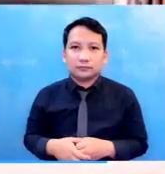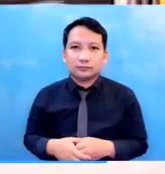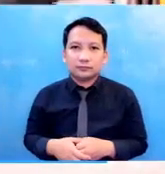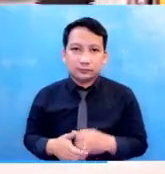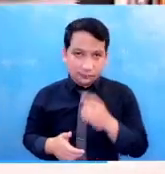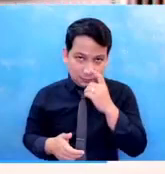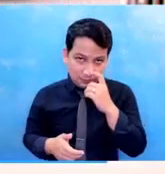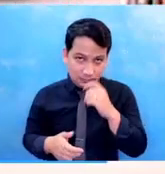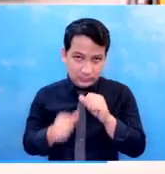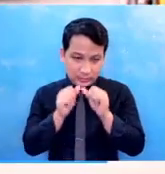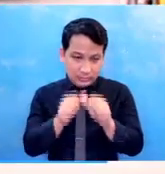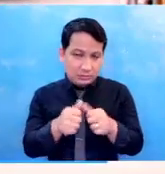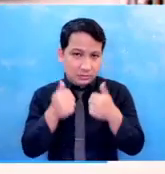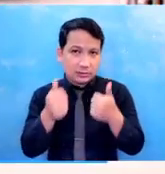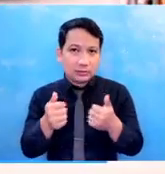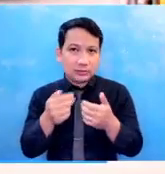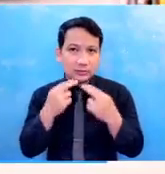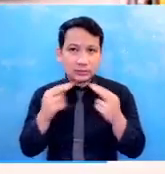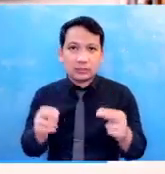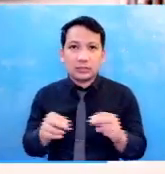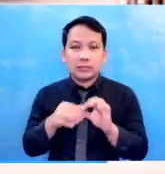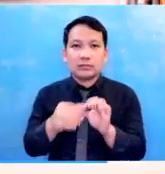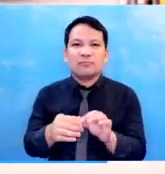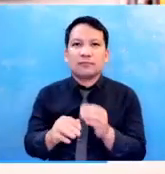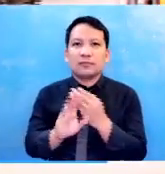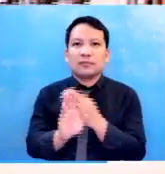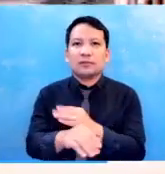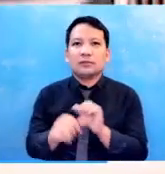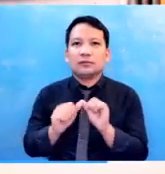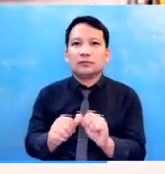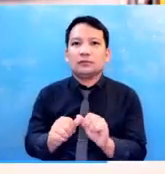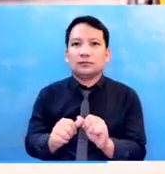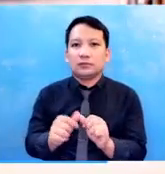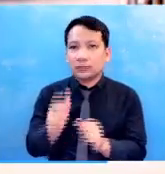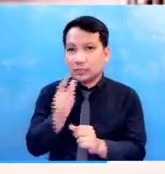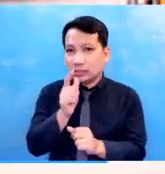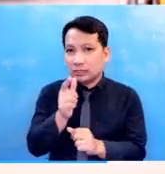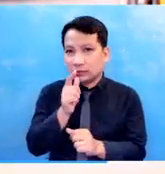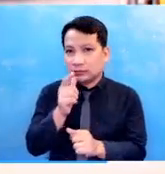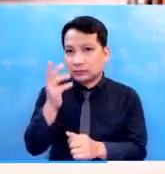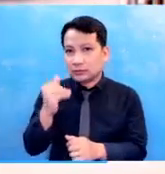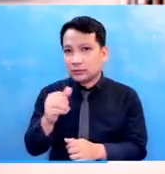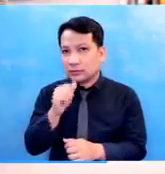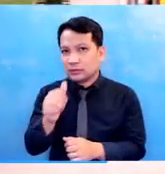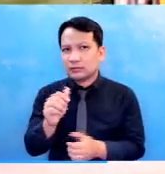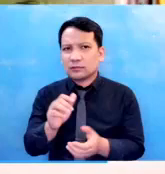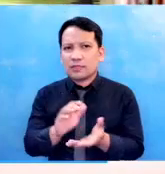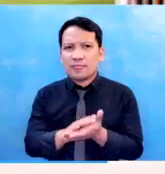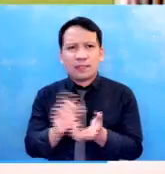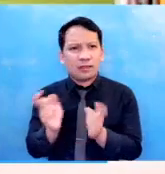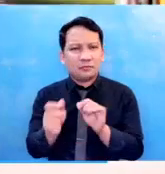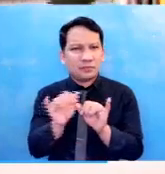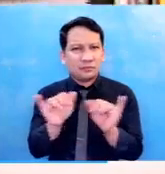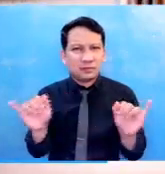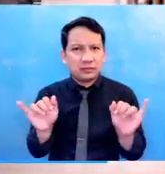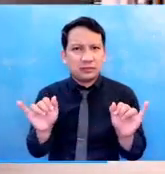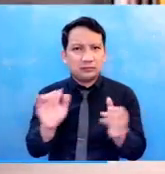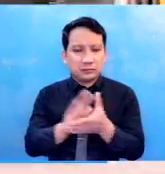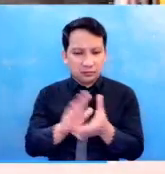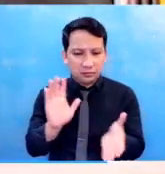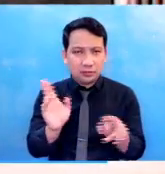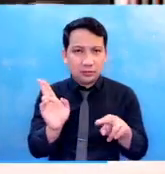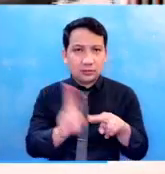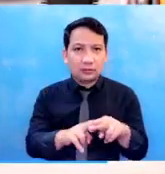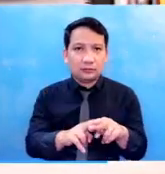Kasi good news sa ating mga kapatid na nagbabalak gawing lunch ang lechon dahil hindi pa naman nagbabago o hindi pa nagtataas yung